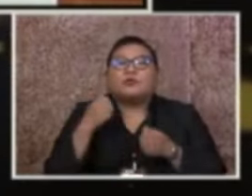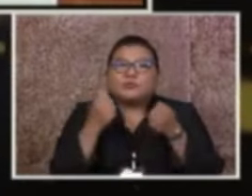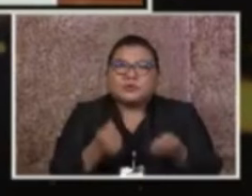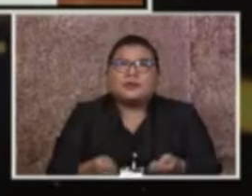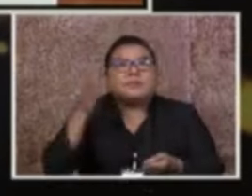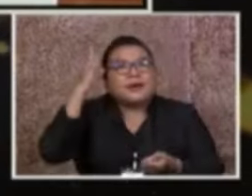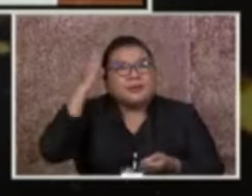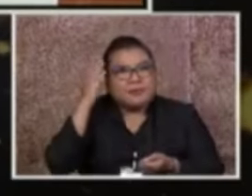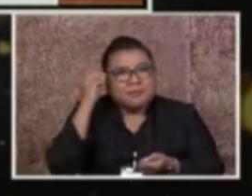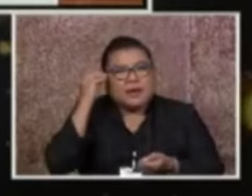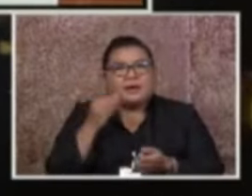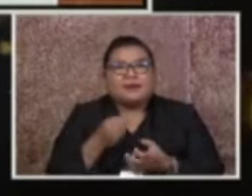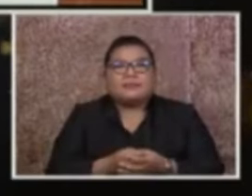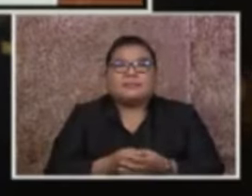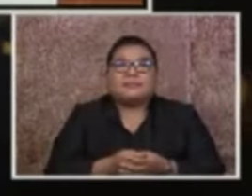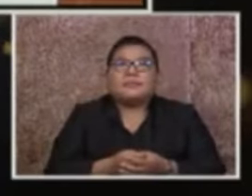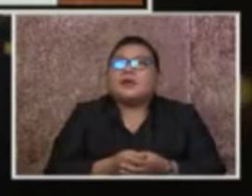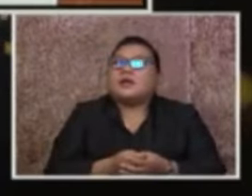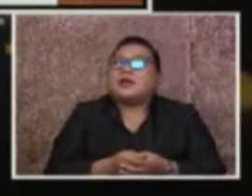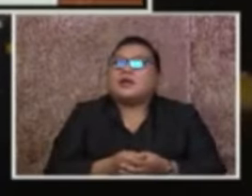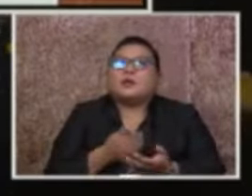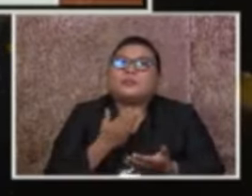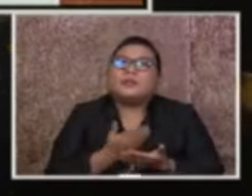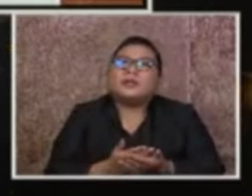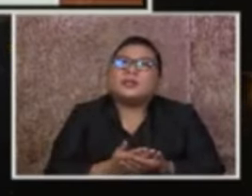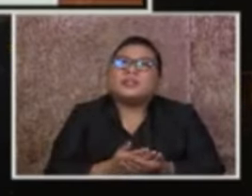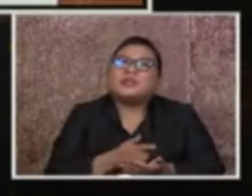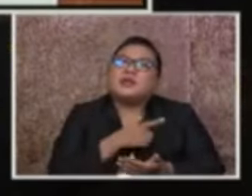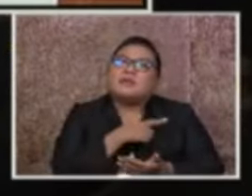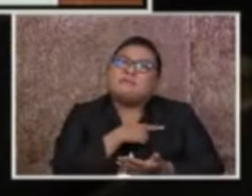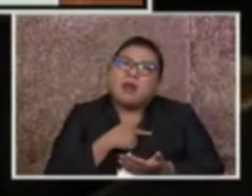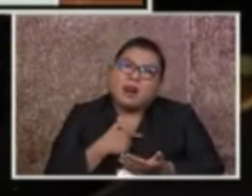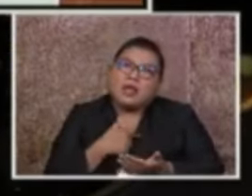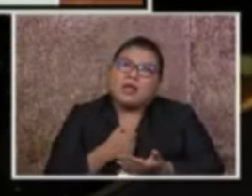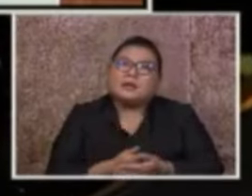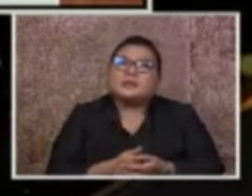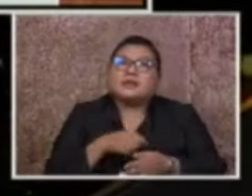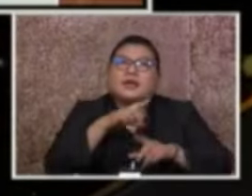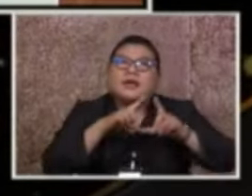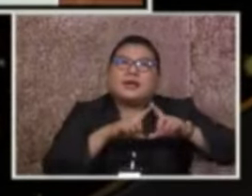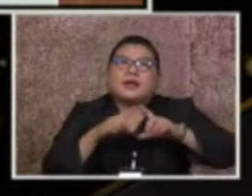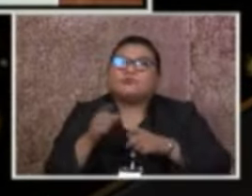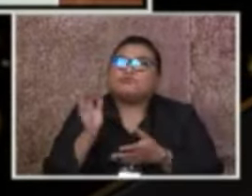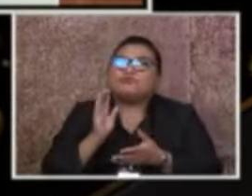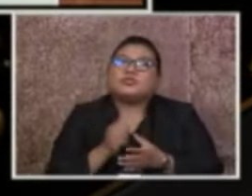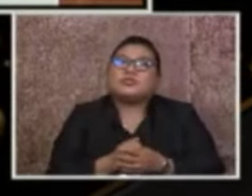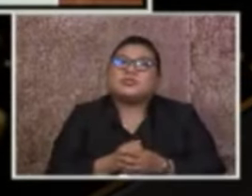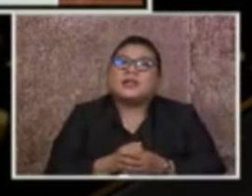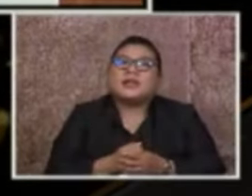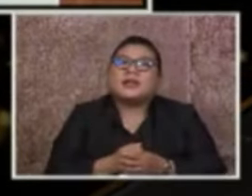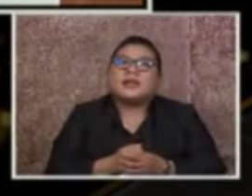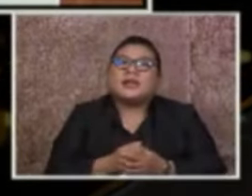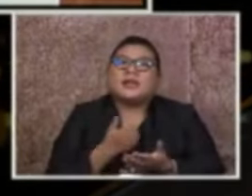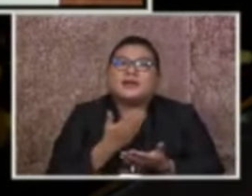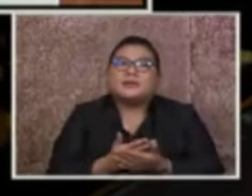menggepeng kan identik dengan malas saya rasa di Karang Asem sekarang sudah nyaris tidak ada gepeng Pak